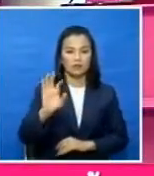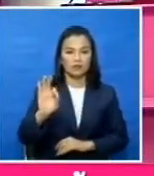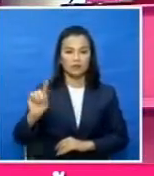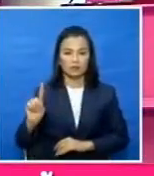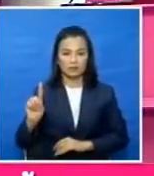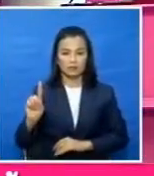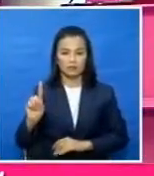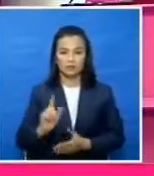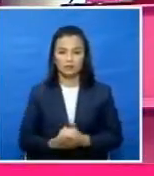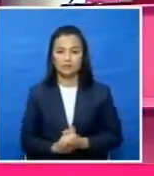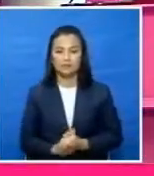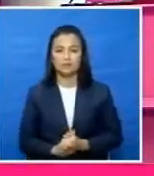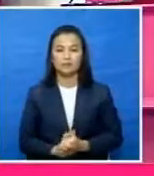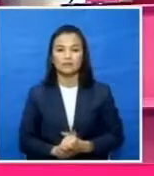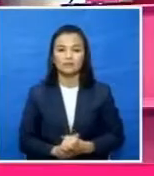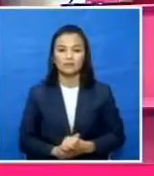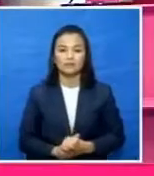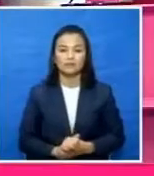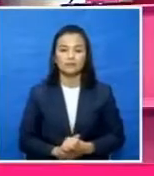1058691